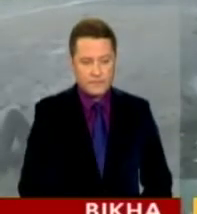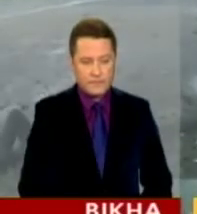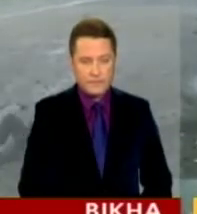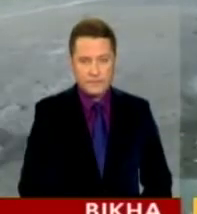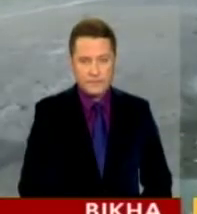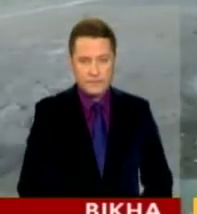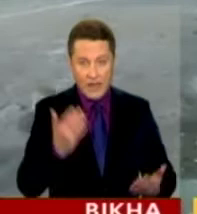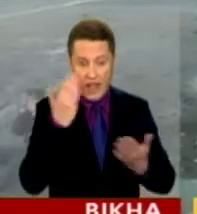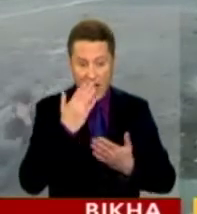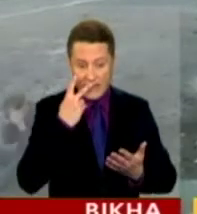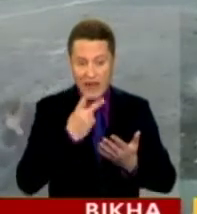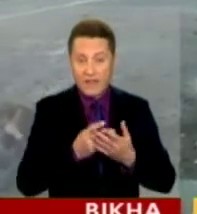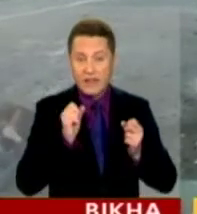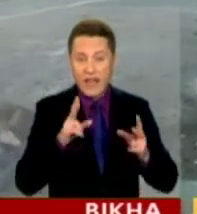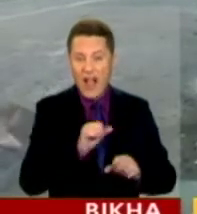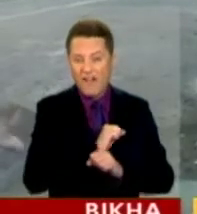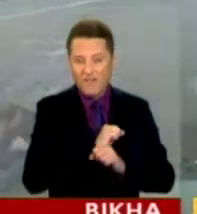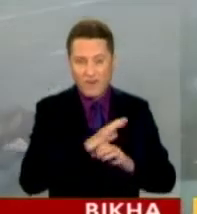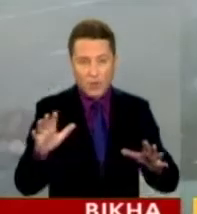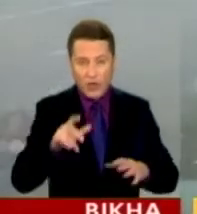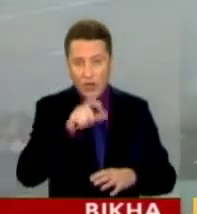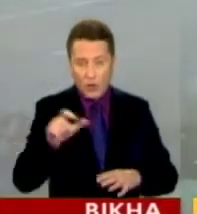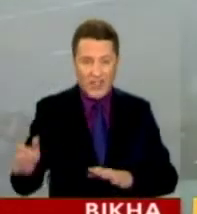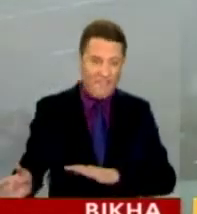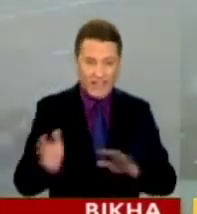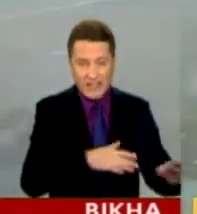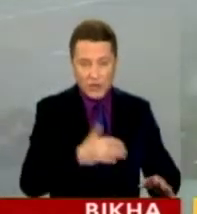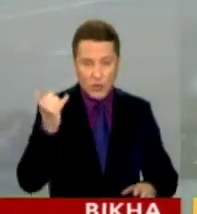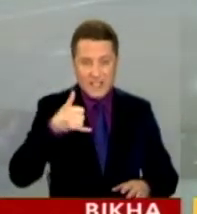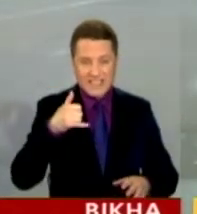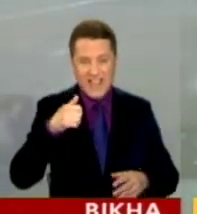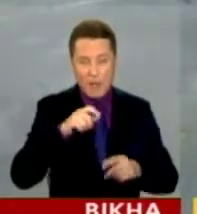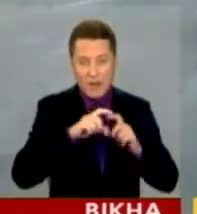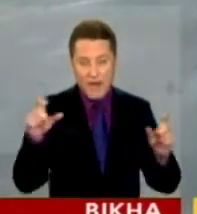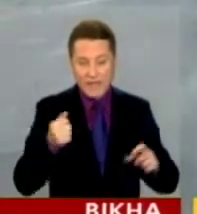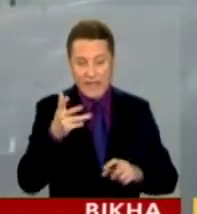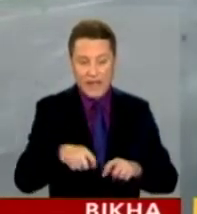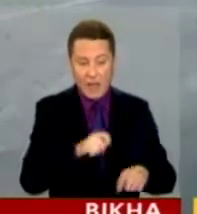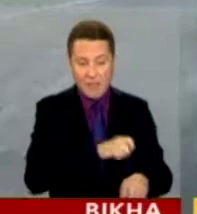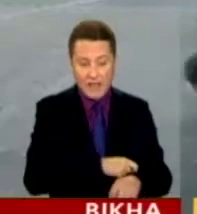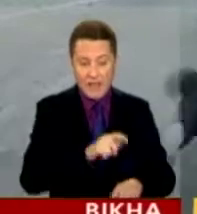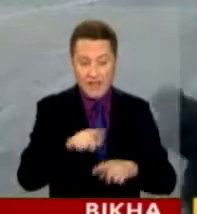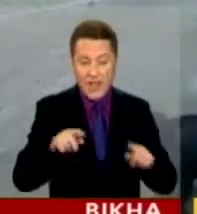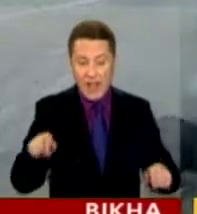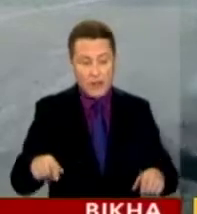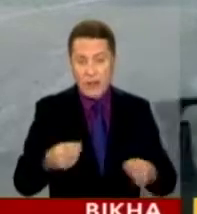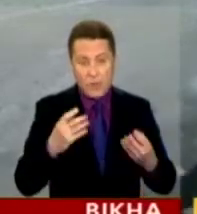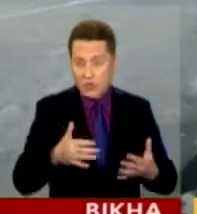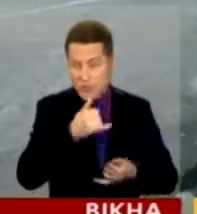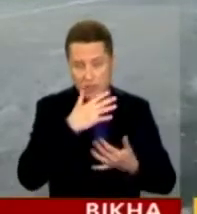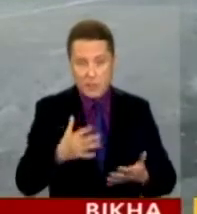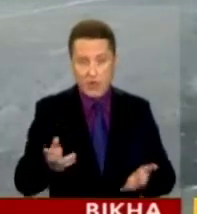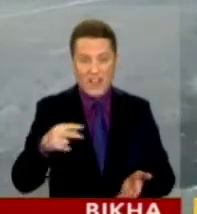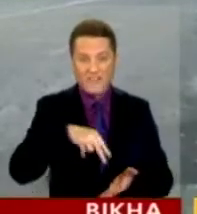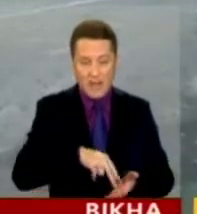На кадрах видно, як вибухової хвили людей відкинуло від заправки на кілька метрів. Деякі з них протягом кількох хвилин просто не могли звестися